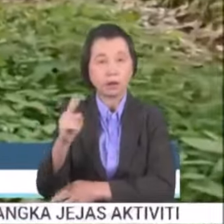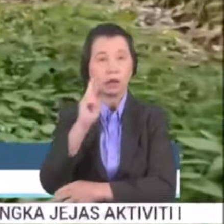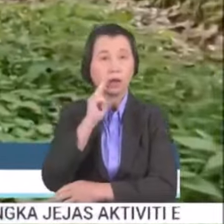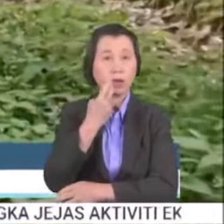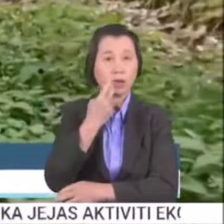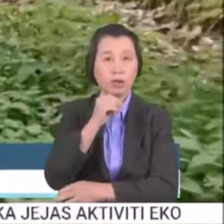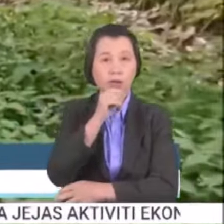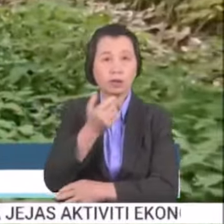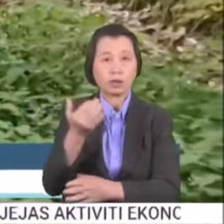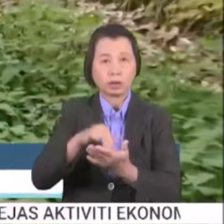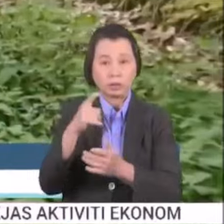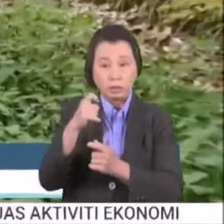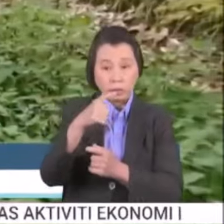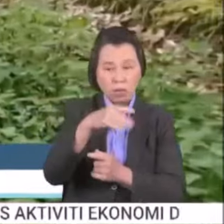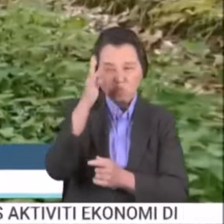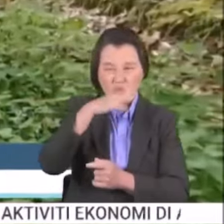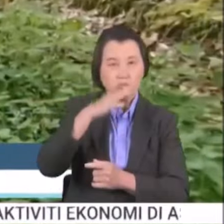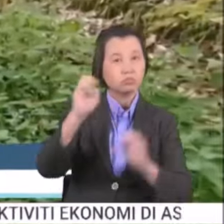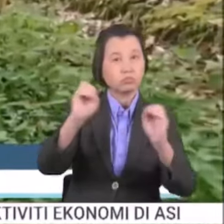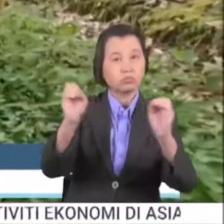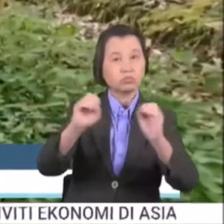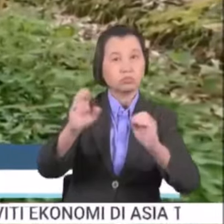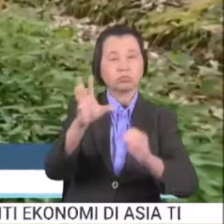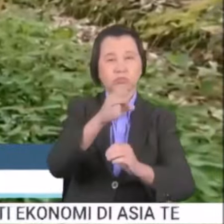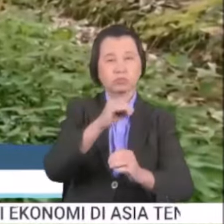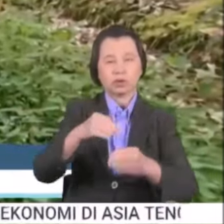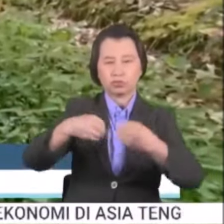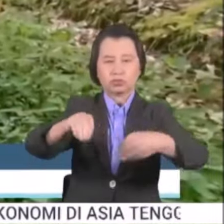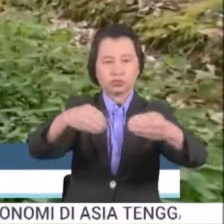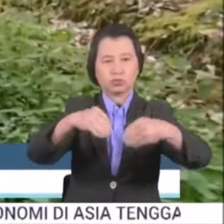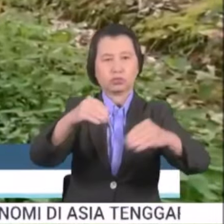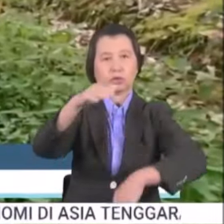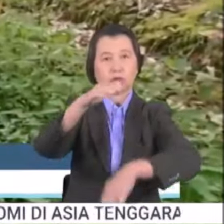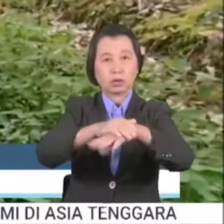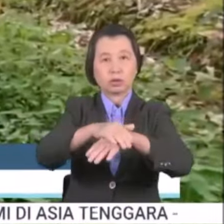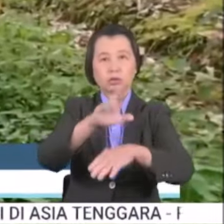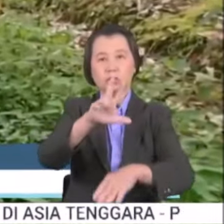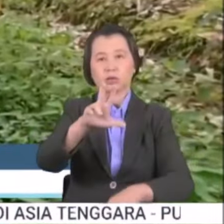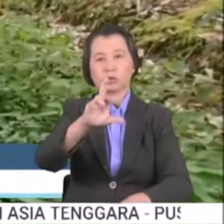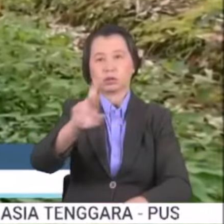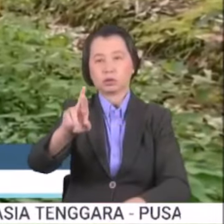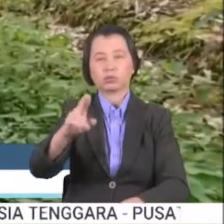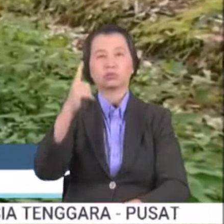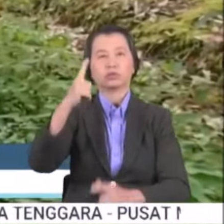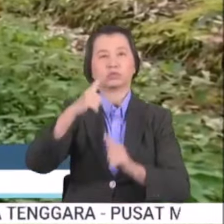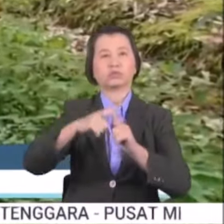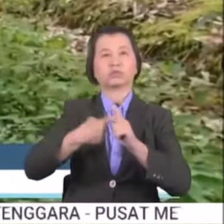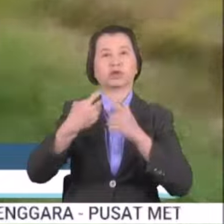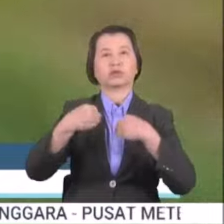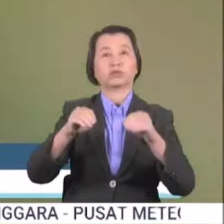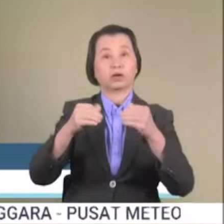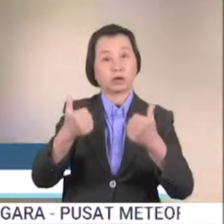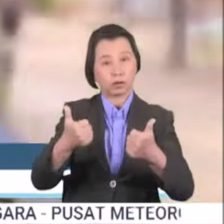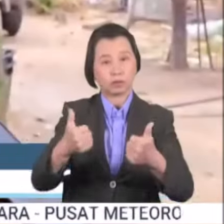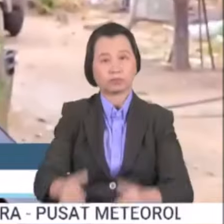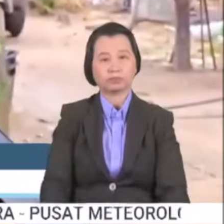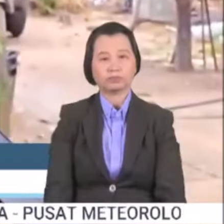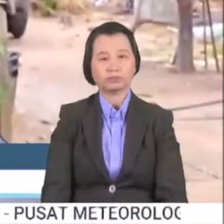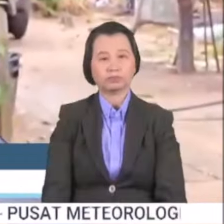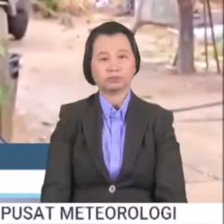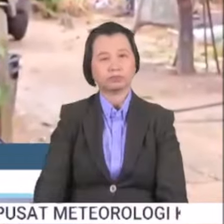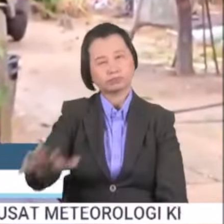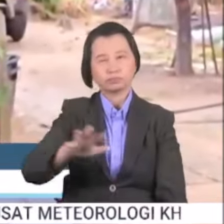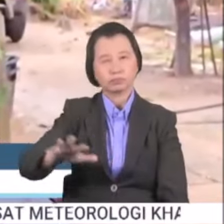tidak lagi berulat dan membusuk. Malah, hasil jualan mencecah RM3,000 sebulan. Yang hidup, lebih